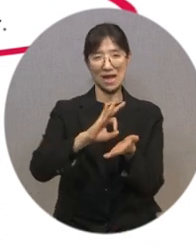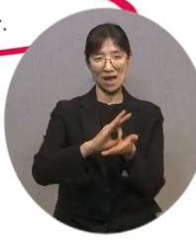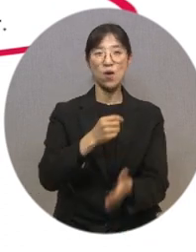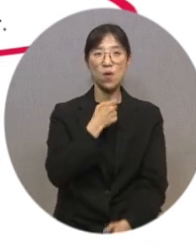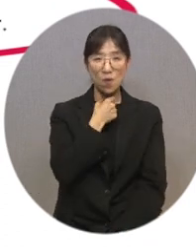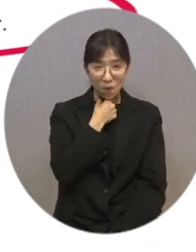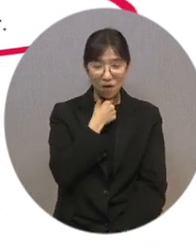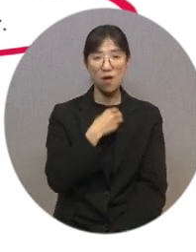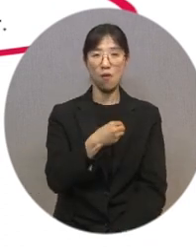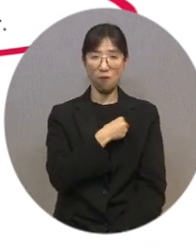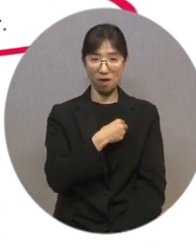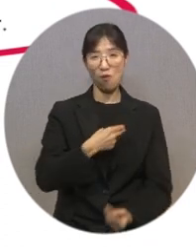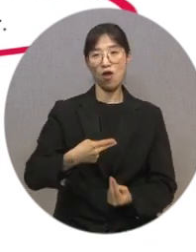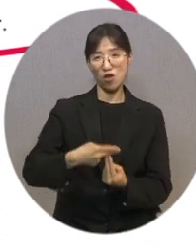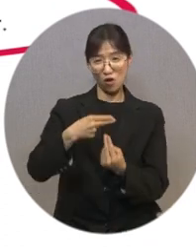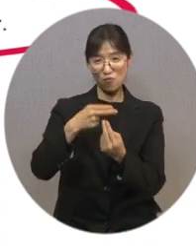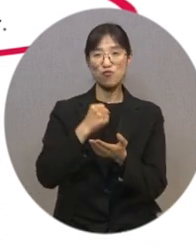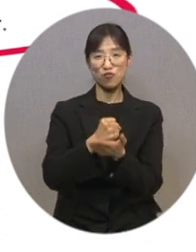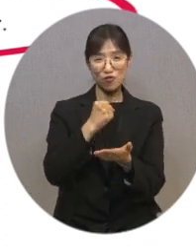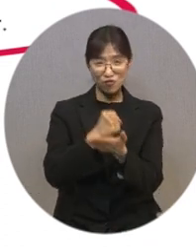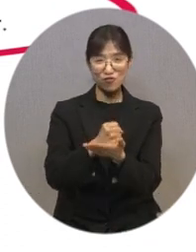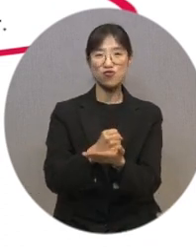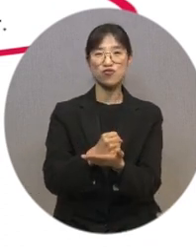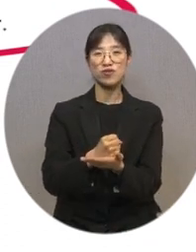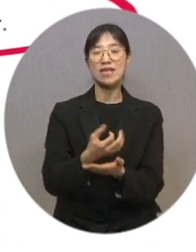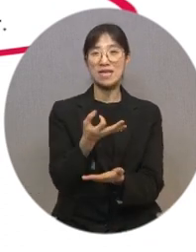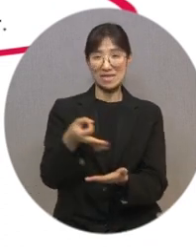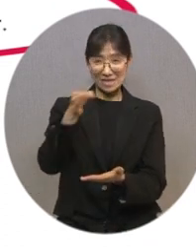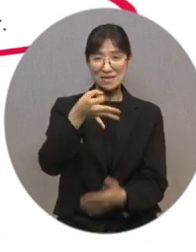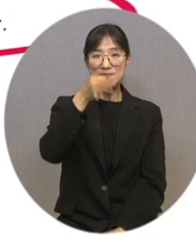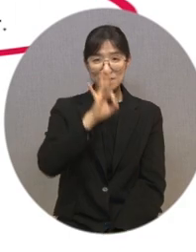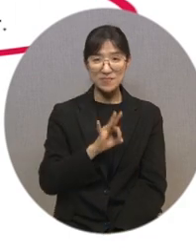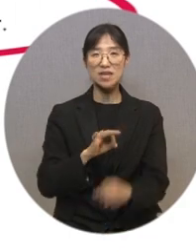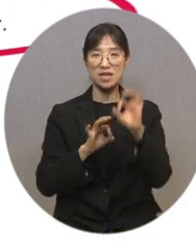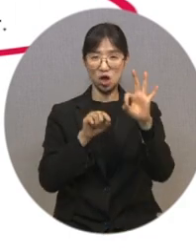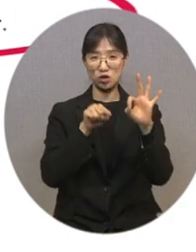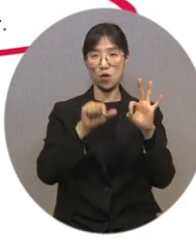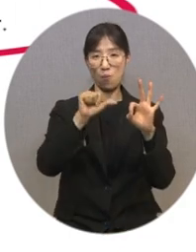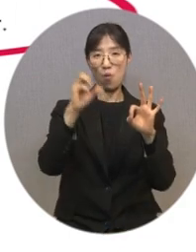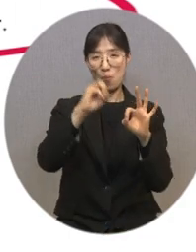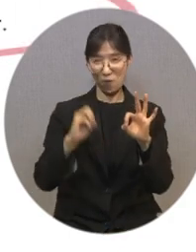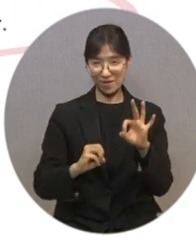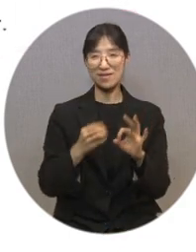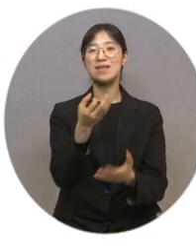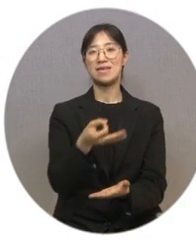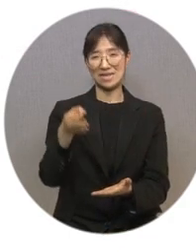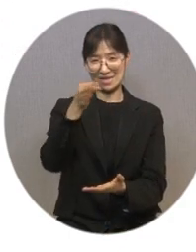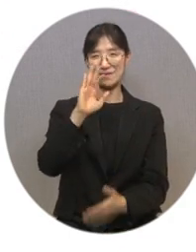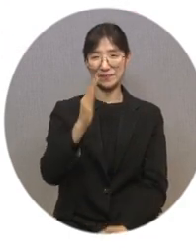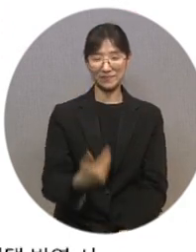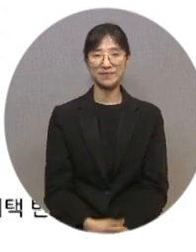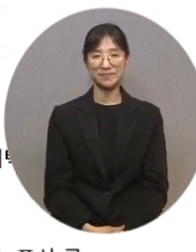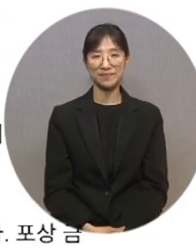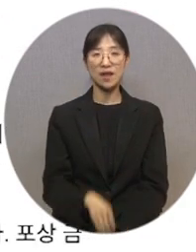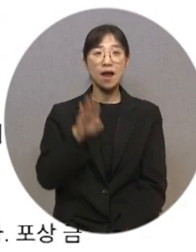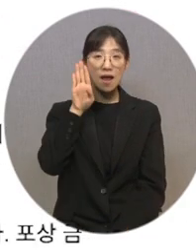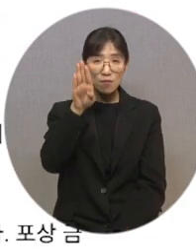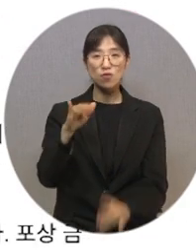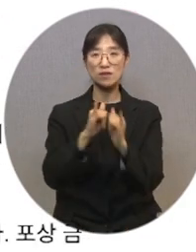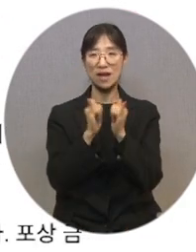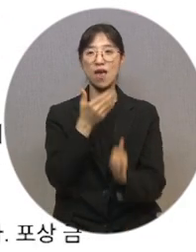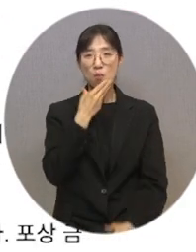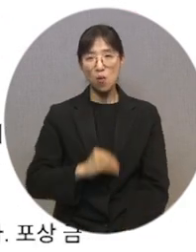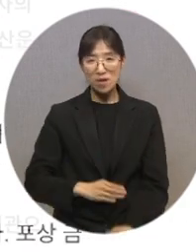위해이 회원 저축 상품 우대 금리를 0.5% 인상했습니다 공제회는 앞으로도 사회